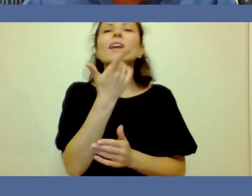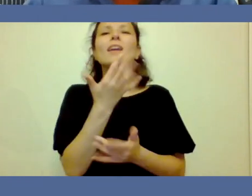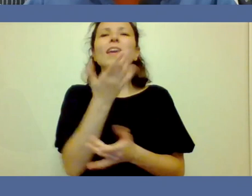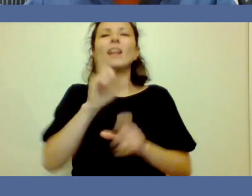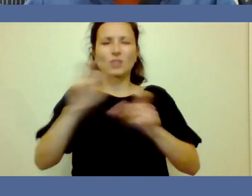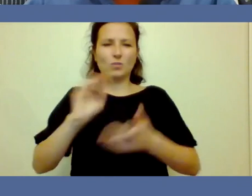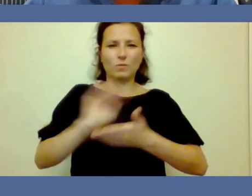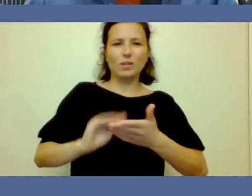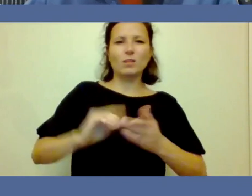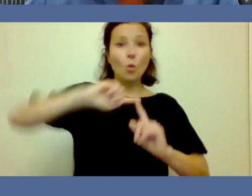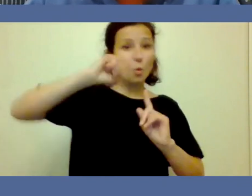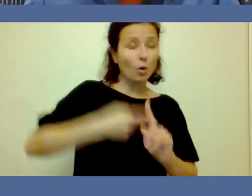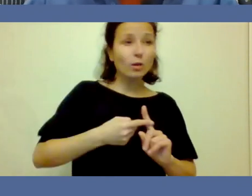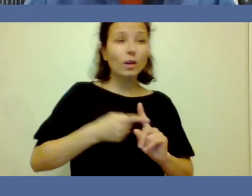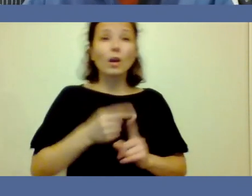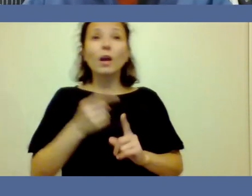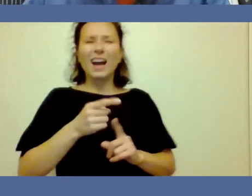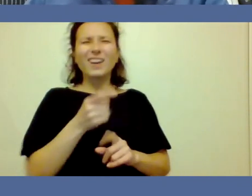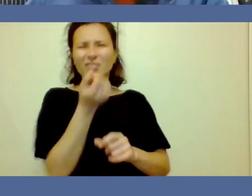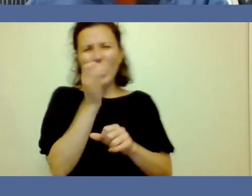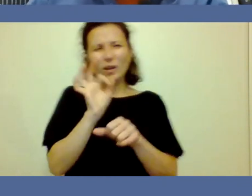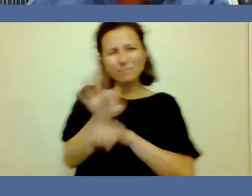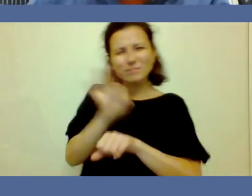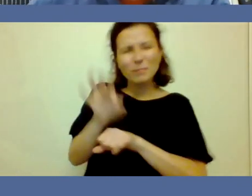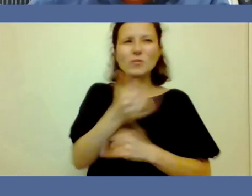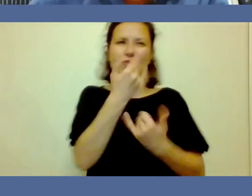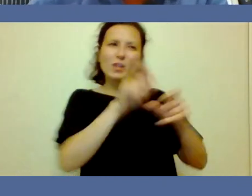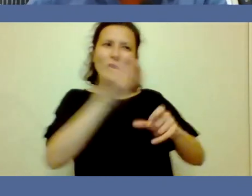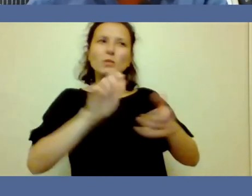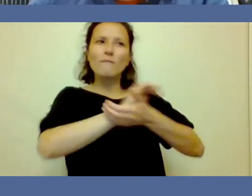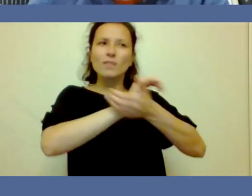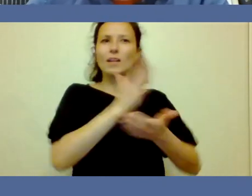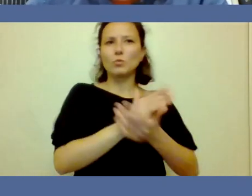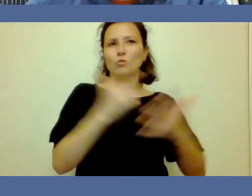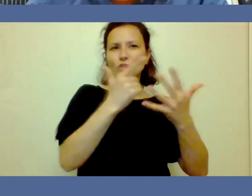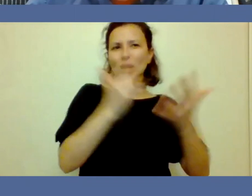czasie wydali 7. No taka drobna szpileczka dla kochanych konkurentów.